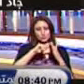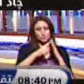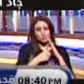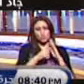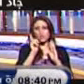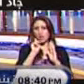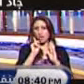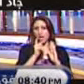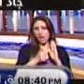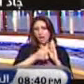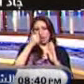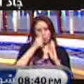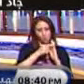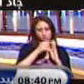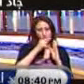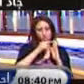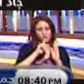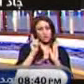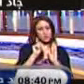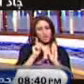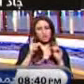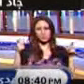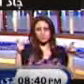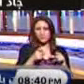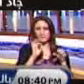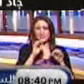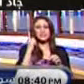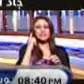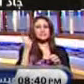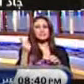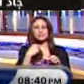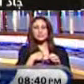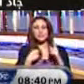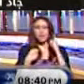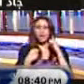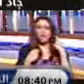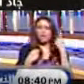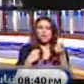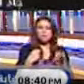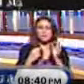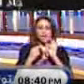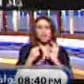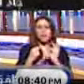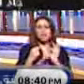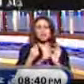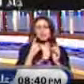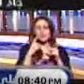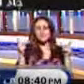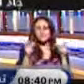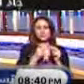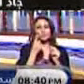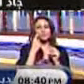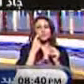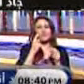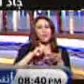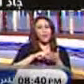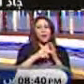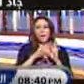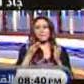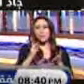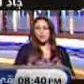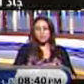طرف، ويستمع كل طرف إلى الرأي الآخر وأسانيده، ونقتنع بما يحقق